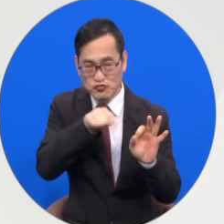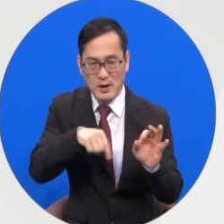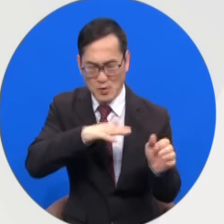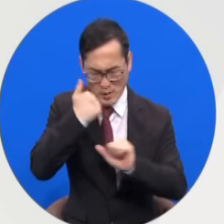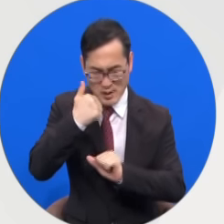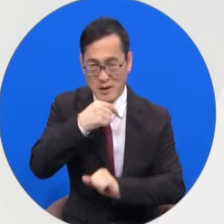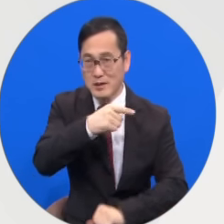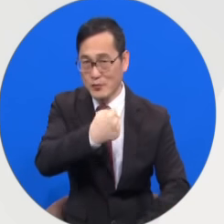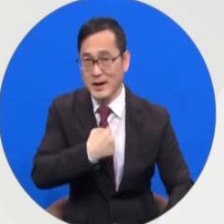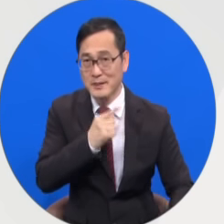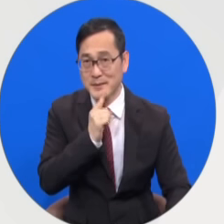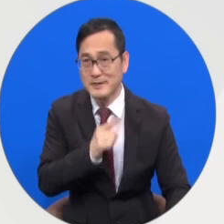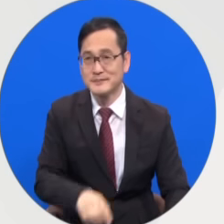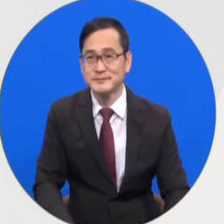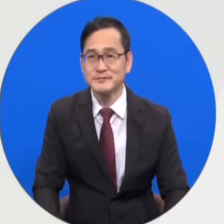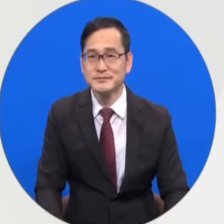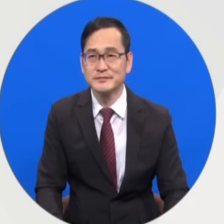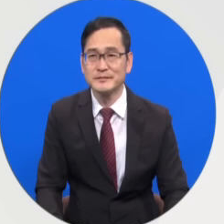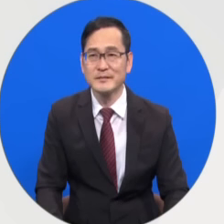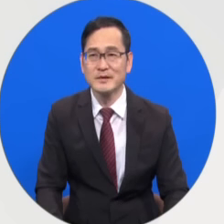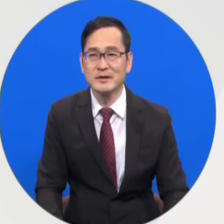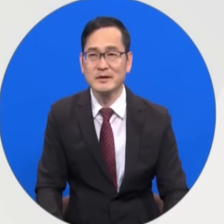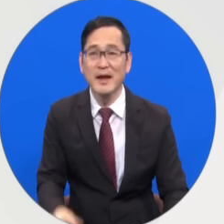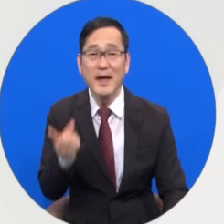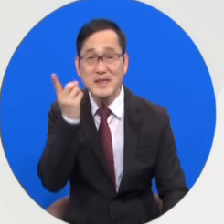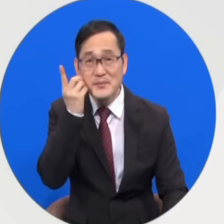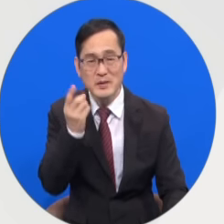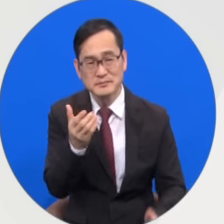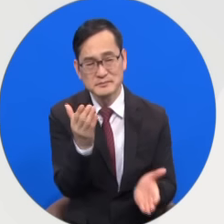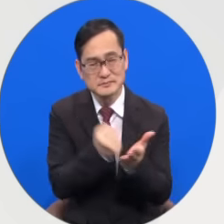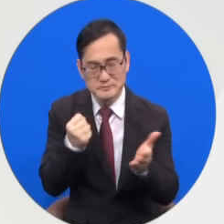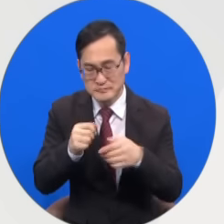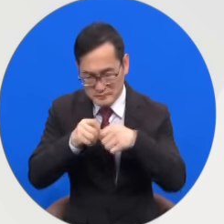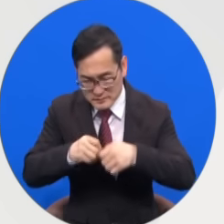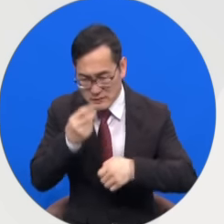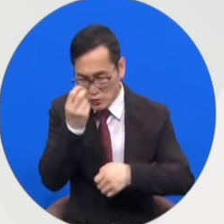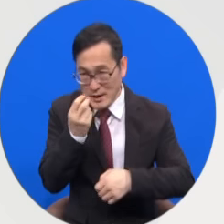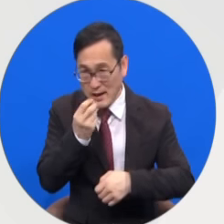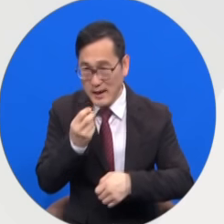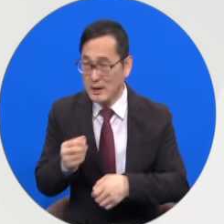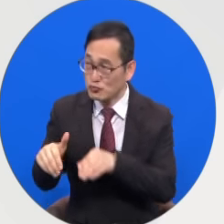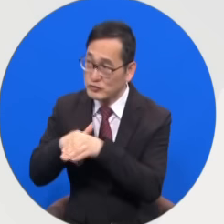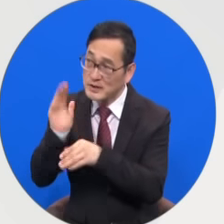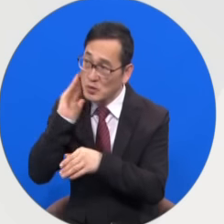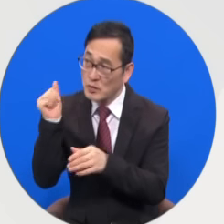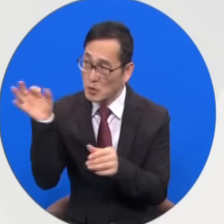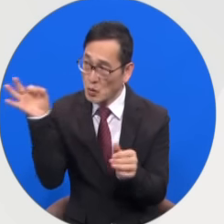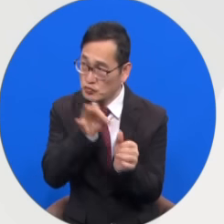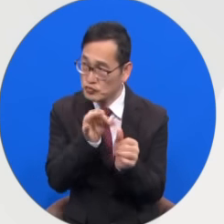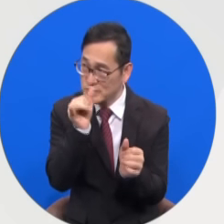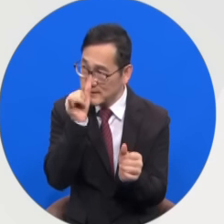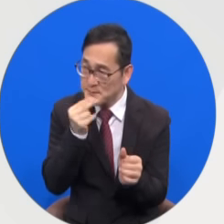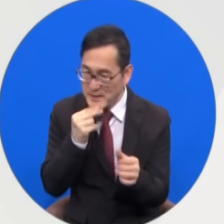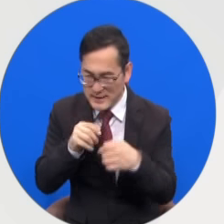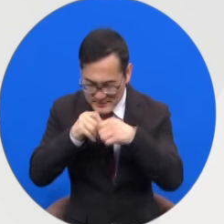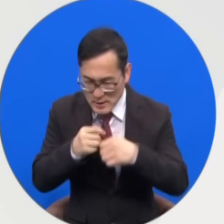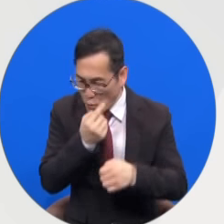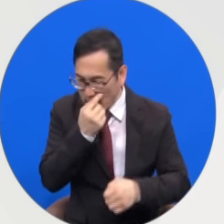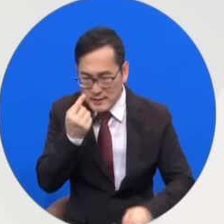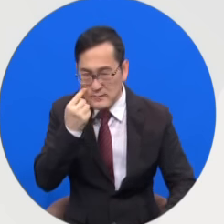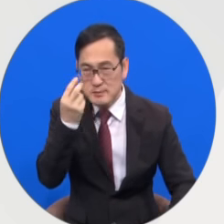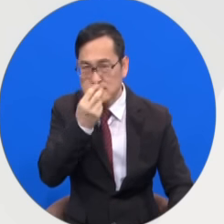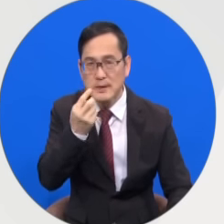압수물 분석 휴대전화 포렌직 다음 주까지 마칠 예정 문재인 전 대통령의 금전 지원 등 경제공동체 여부도 확인할 계획인